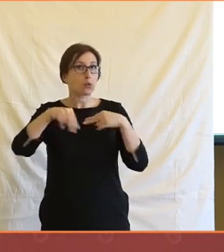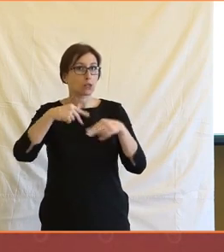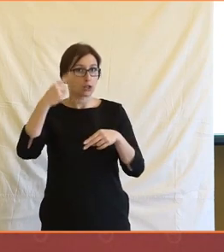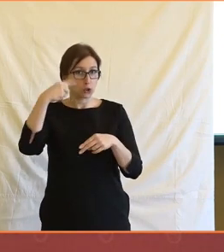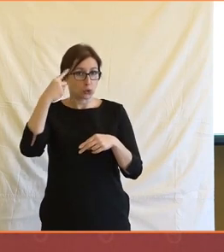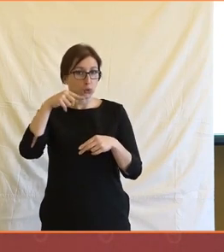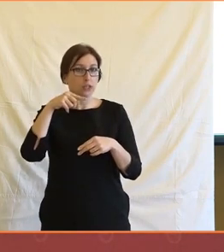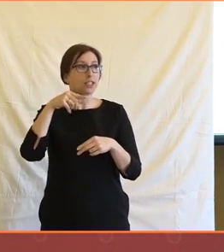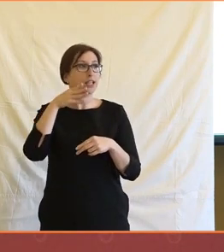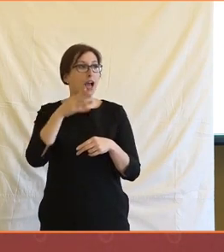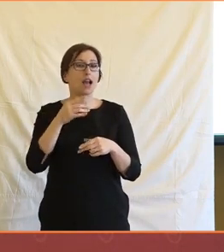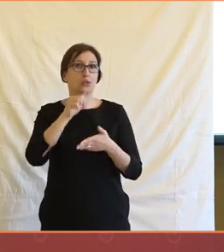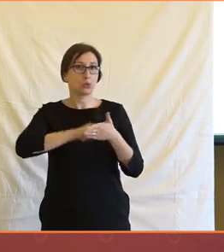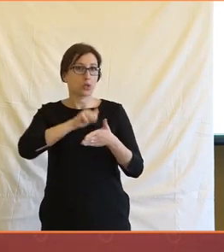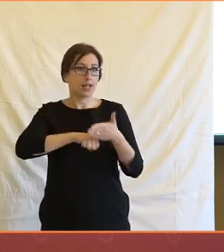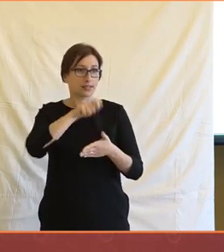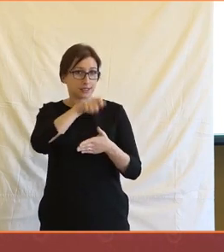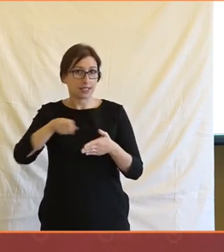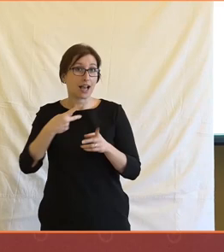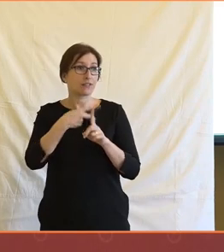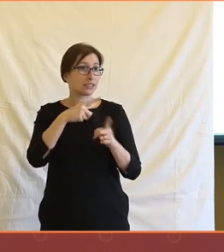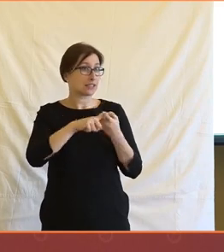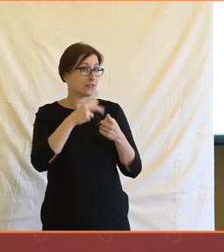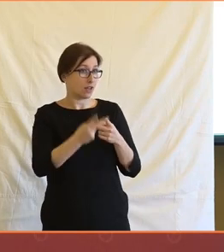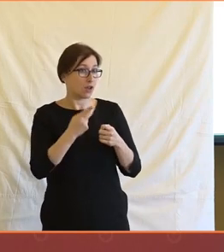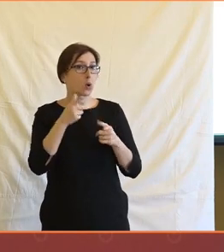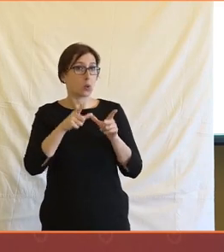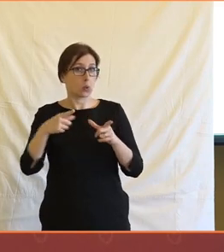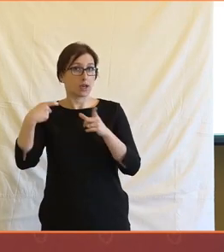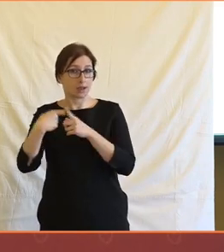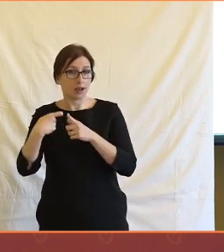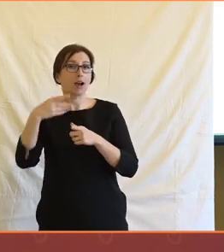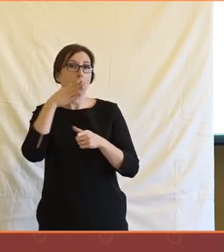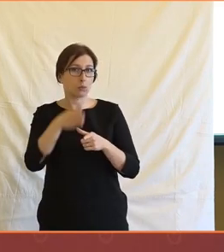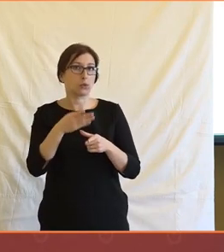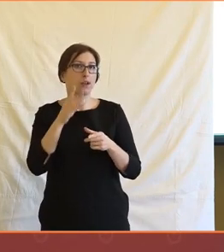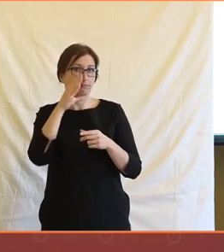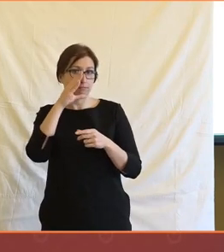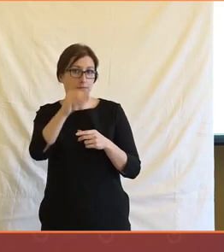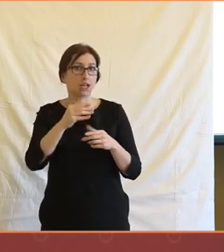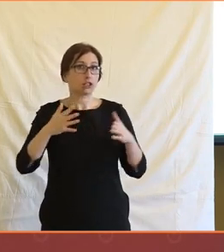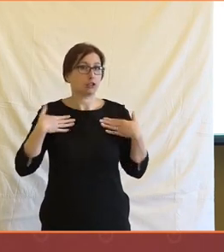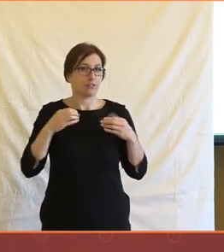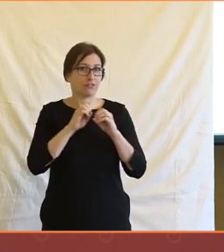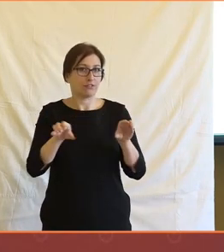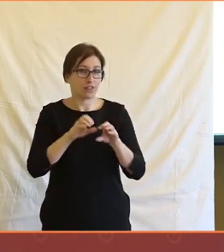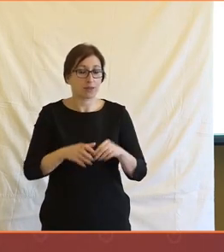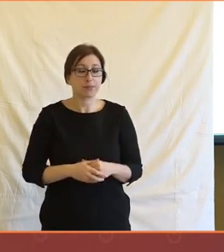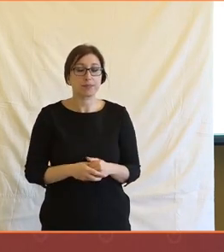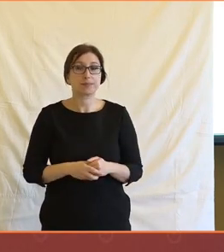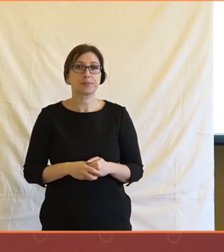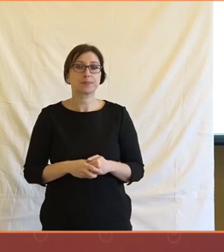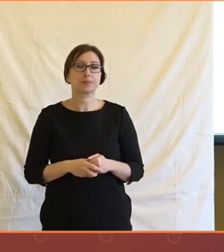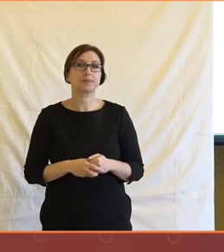studií a žurnalistiky FSVUK sledovat tuto konferenci živě. Samozřejmě